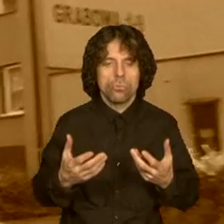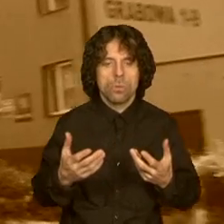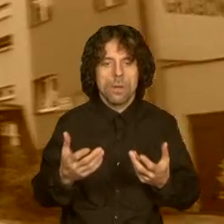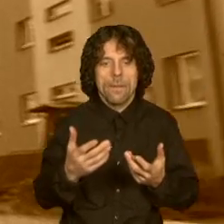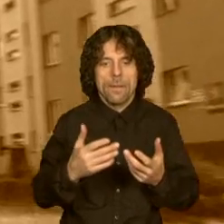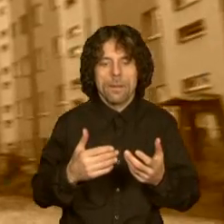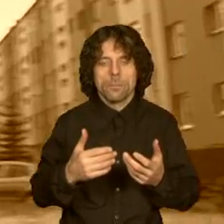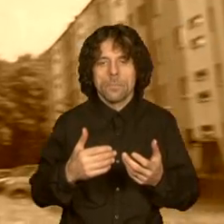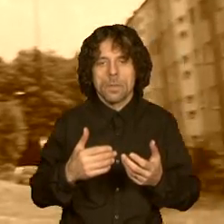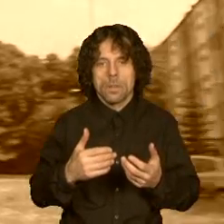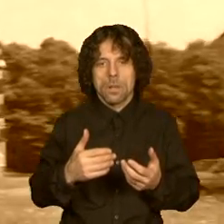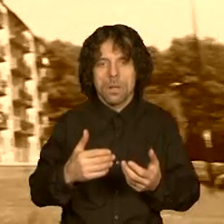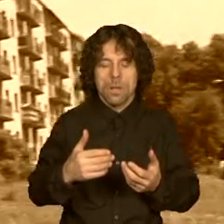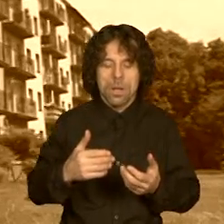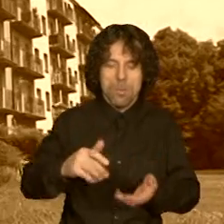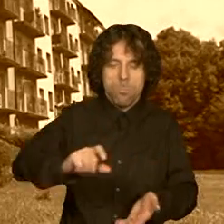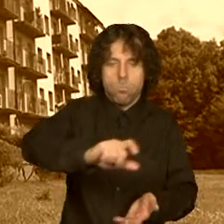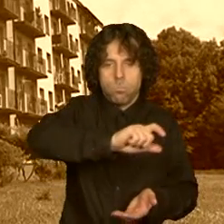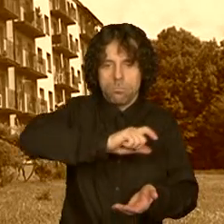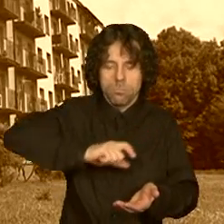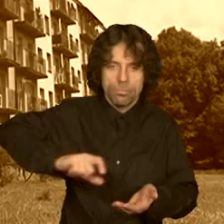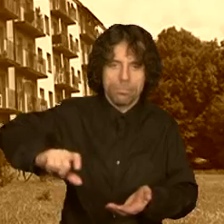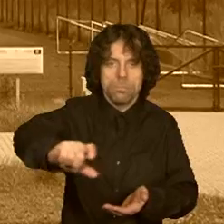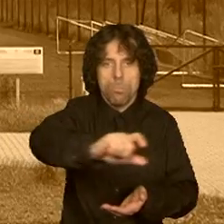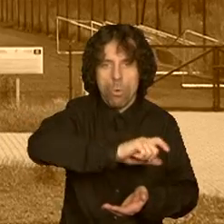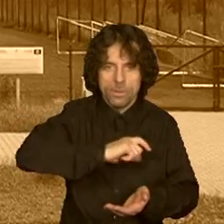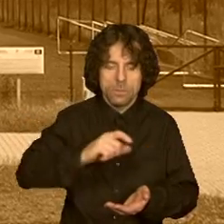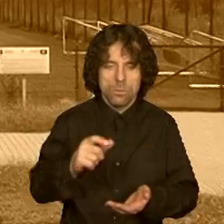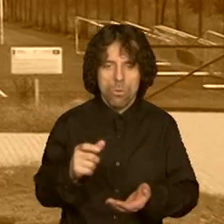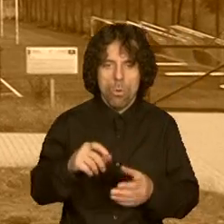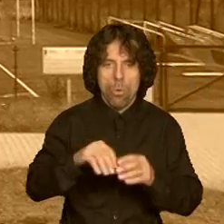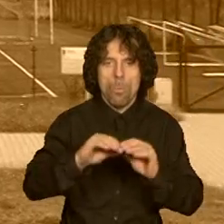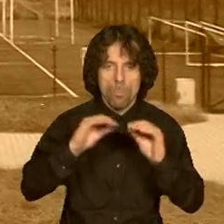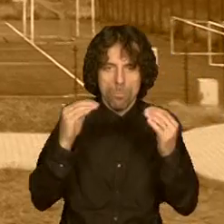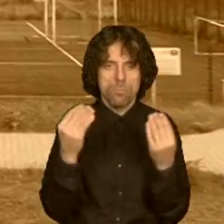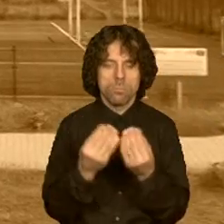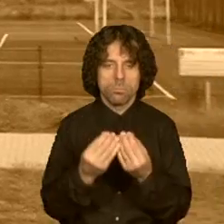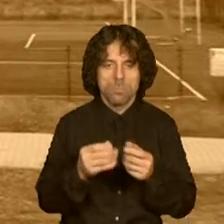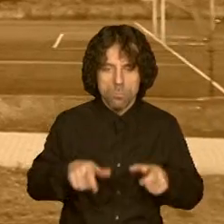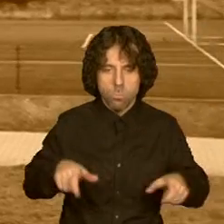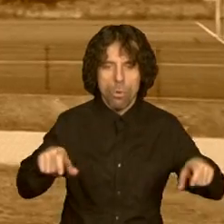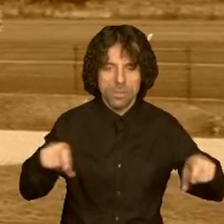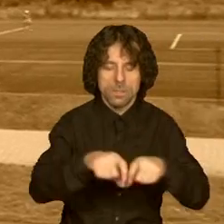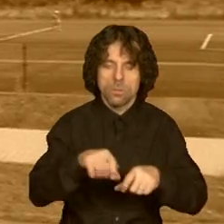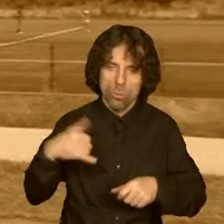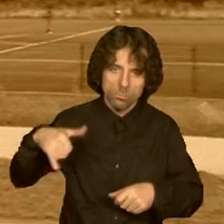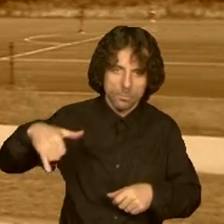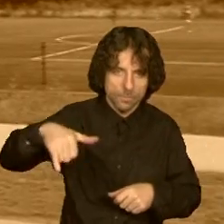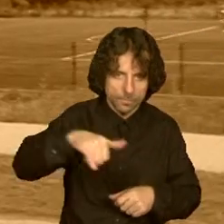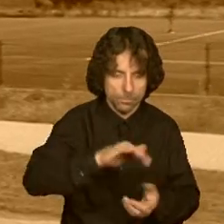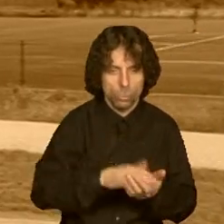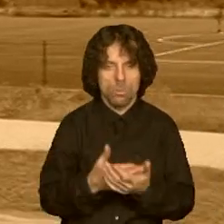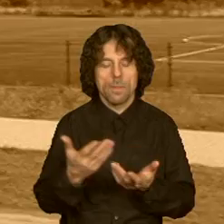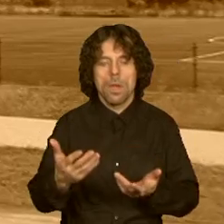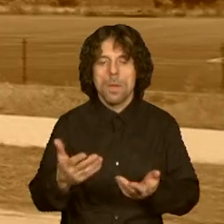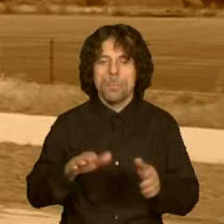miał gdzie zjeść. Jak mu wybuduje boisko, to będzie miał gdzie się odprężyć. Jak mu wybuduje miejsce, gdzie